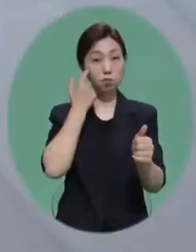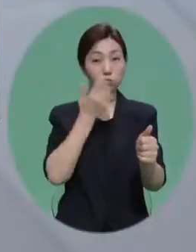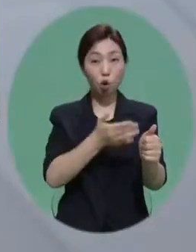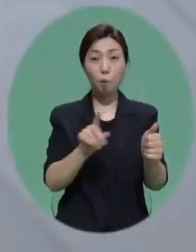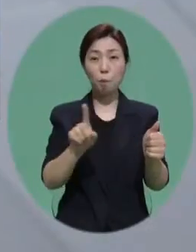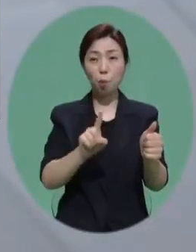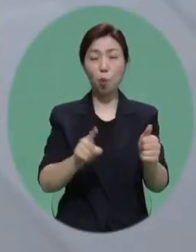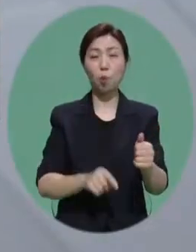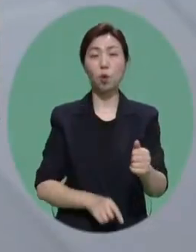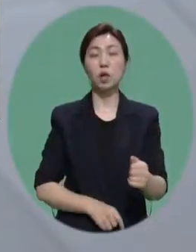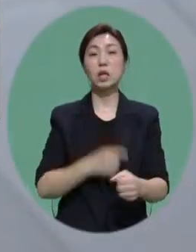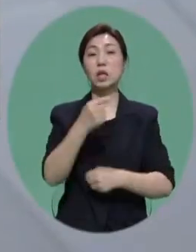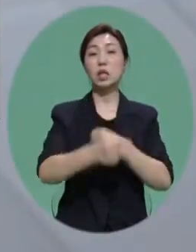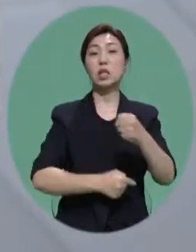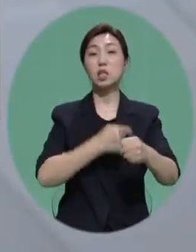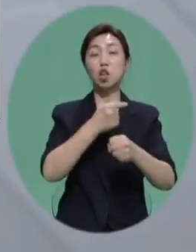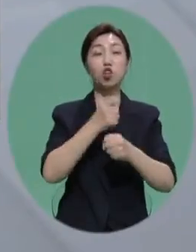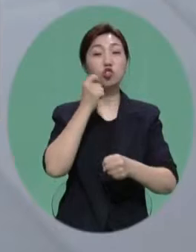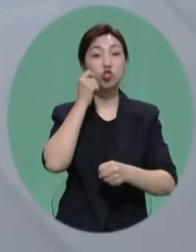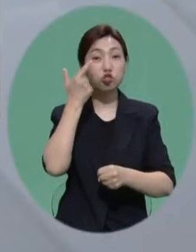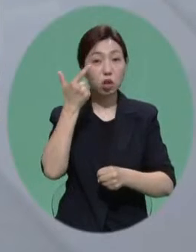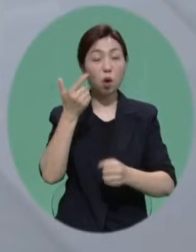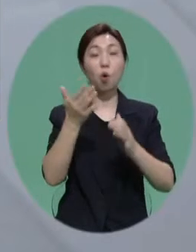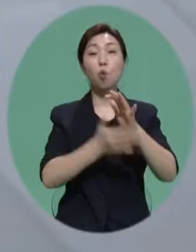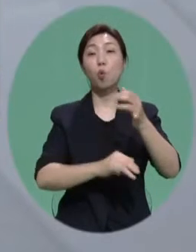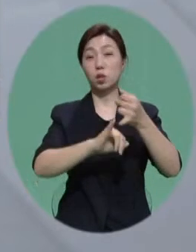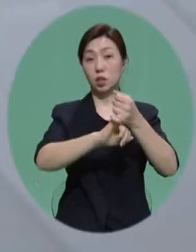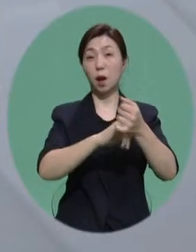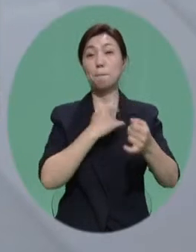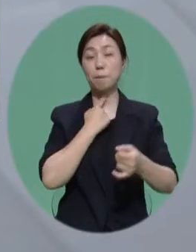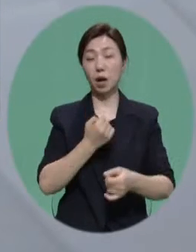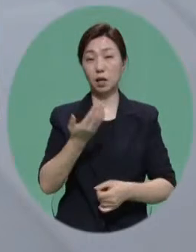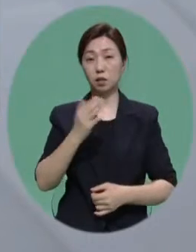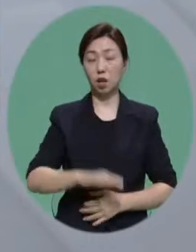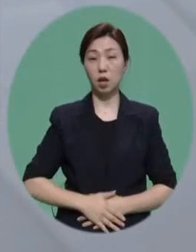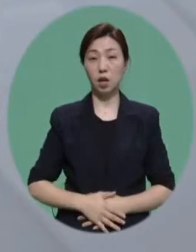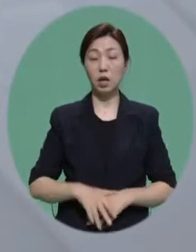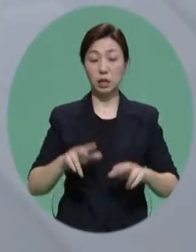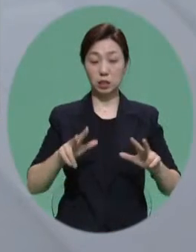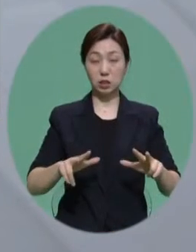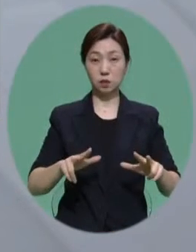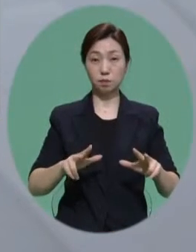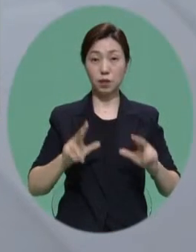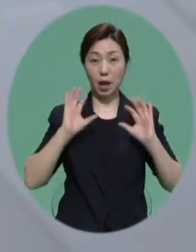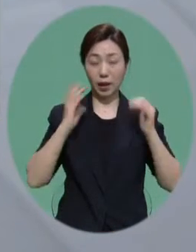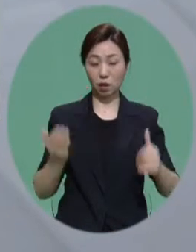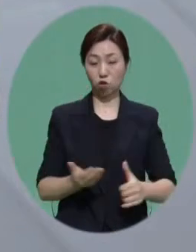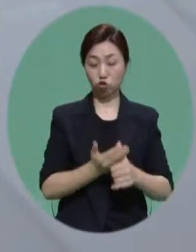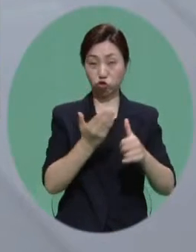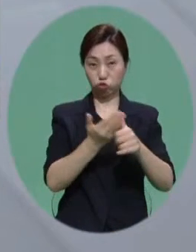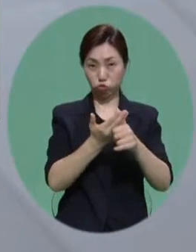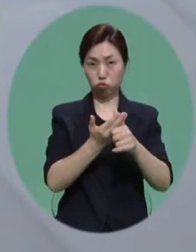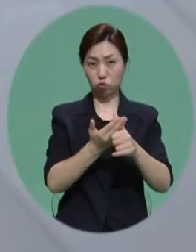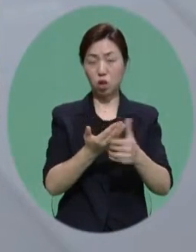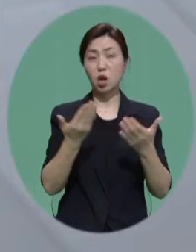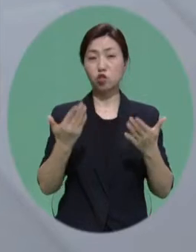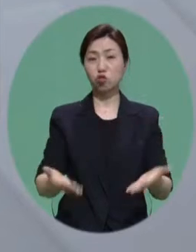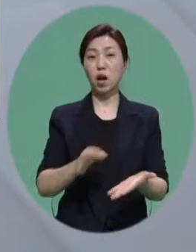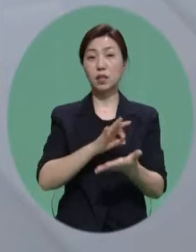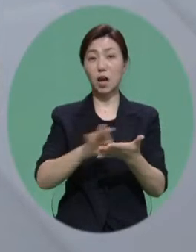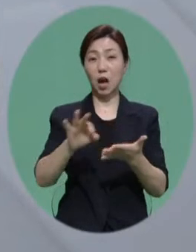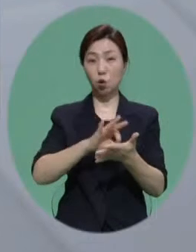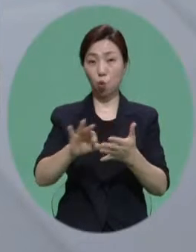1년 6개월 공략을 했는데 지금 현재 1년 육아휴직을 사용하는 비율이 얼마나 되는지 혹시 아시는지